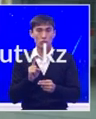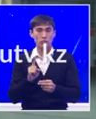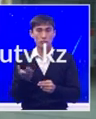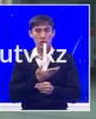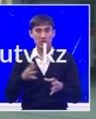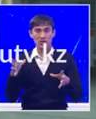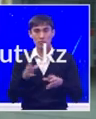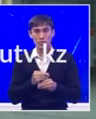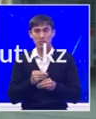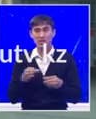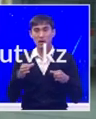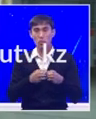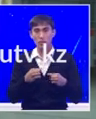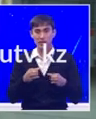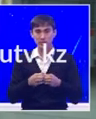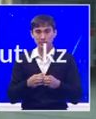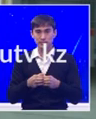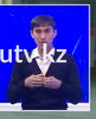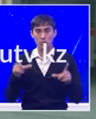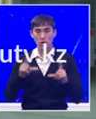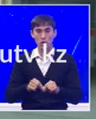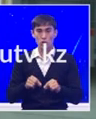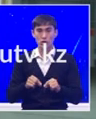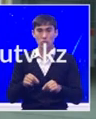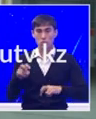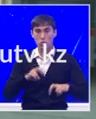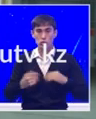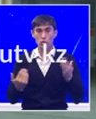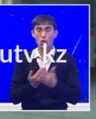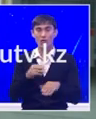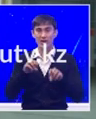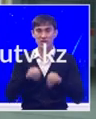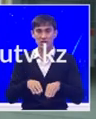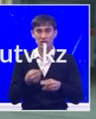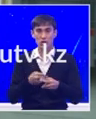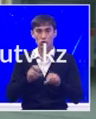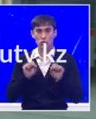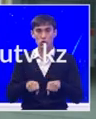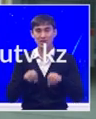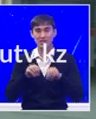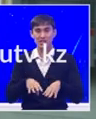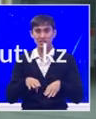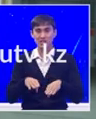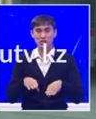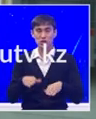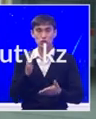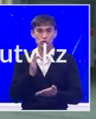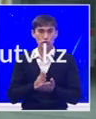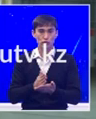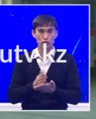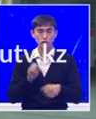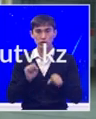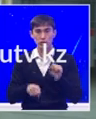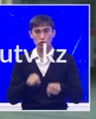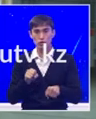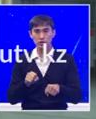мы совместно с компанией приходим к поиску новых решений, которые можно решить за счет существующих